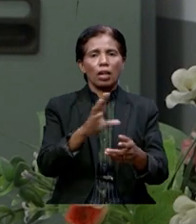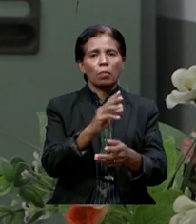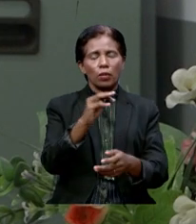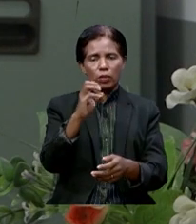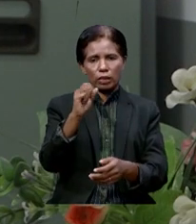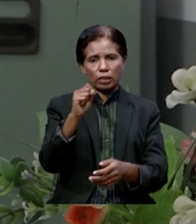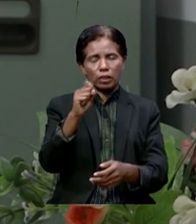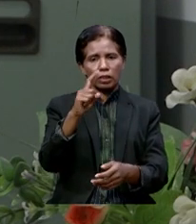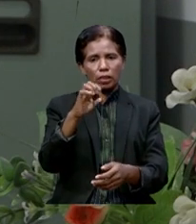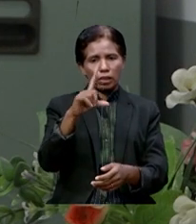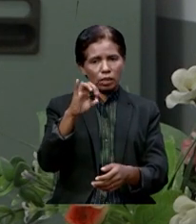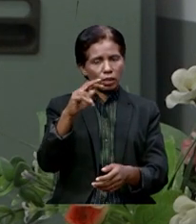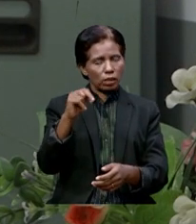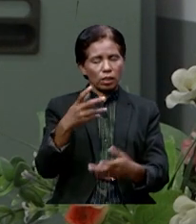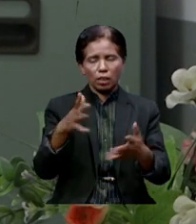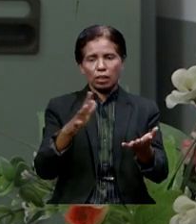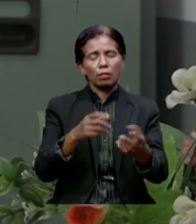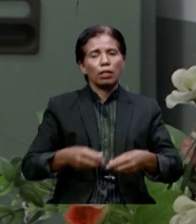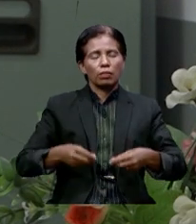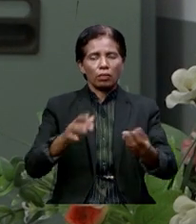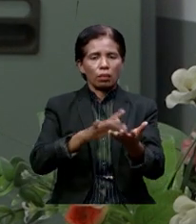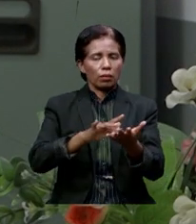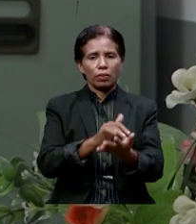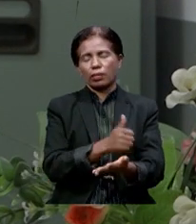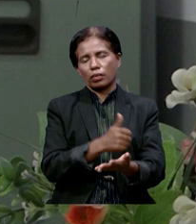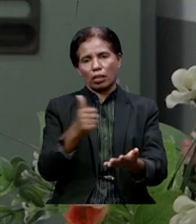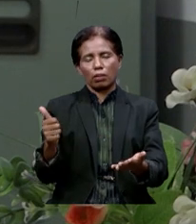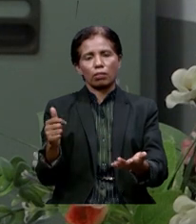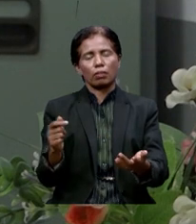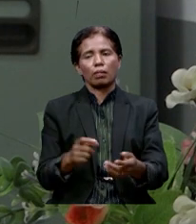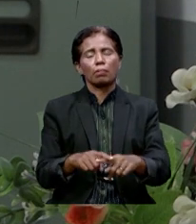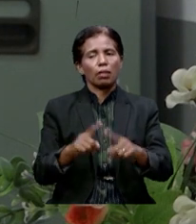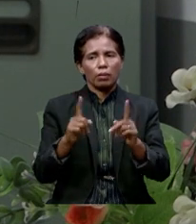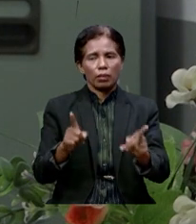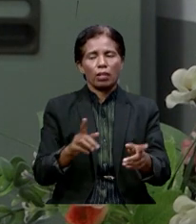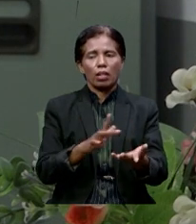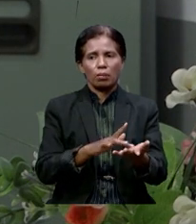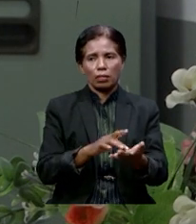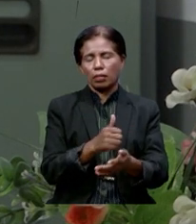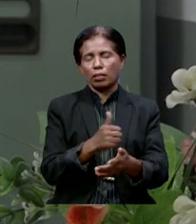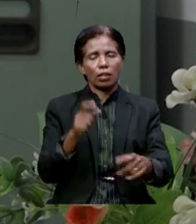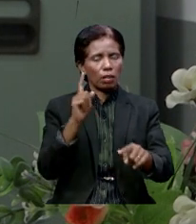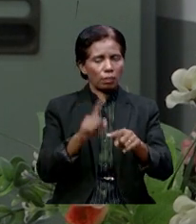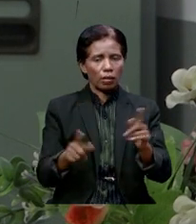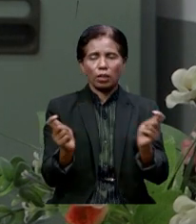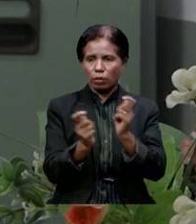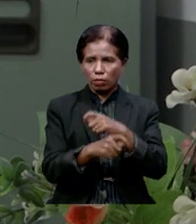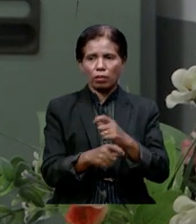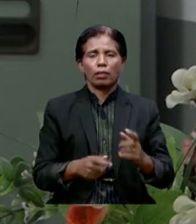po amoruk seluk antibiotik seluk kita beli troka mai be iya amoruk baru memang kita beli troka dulu ini